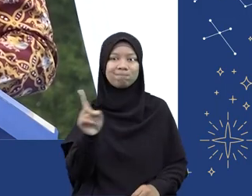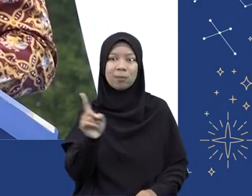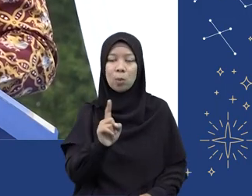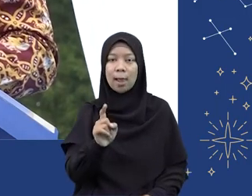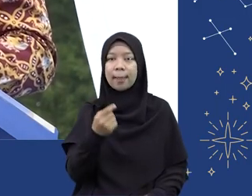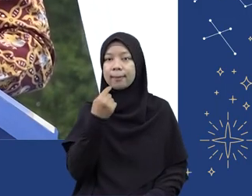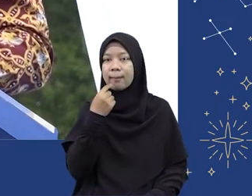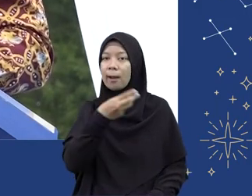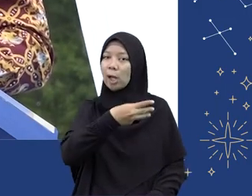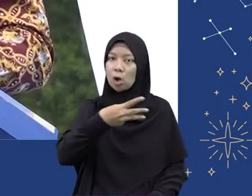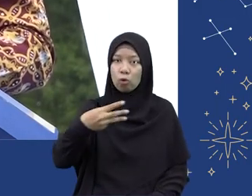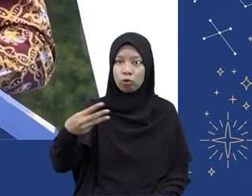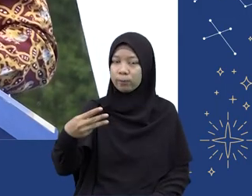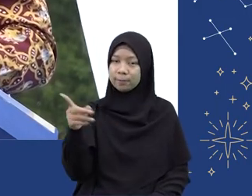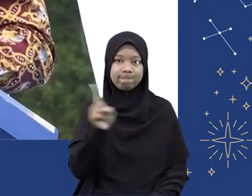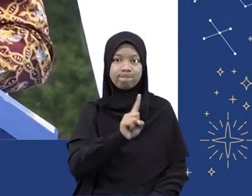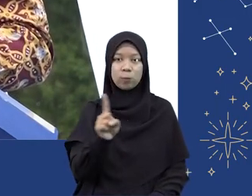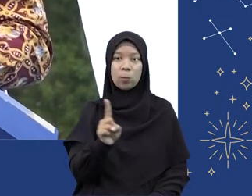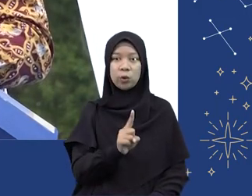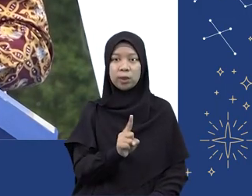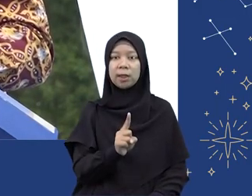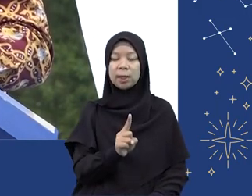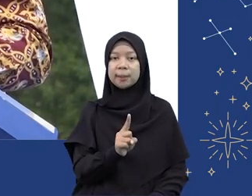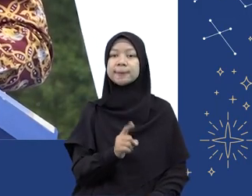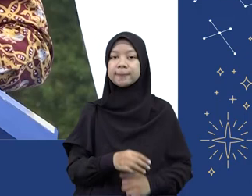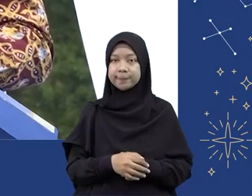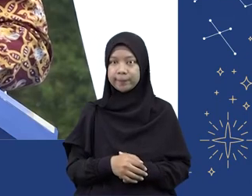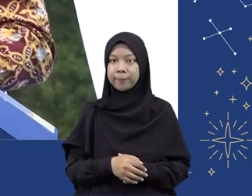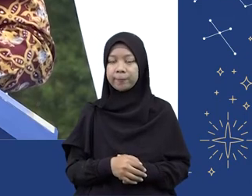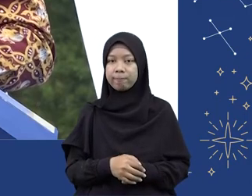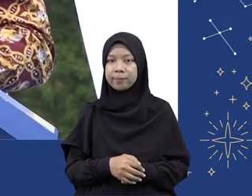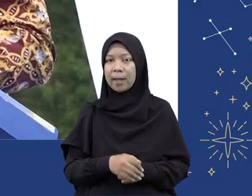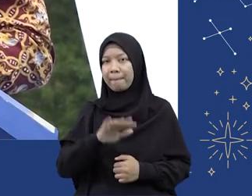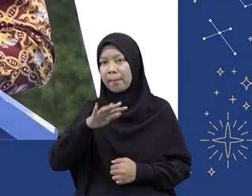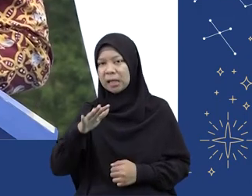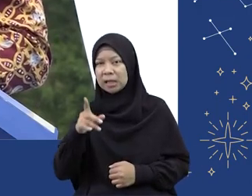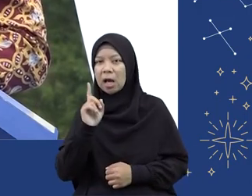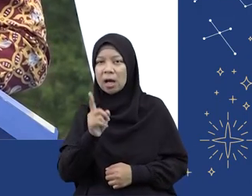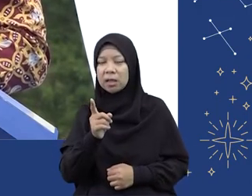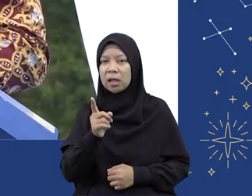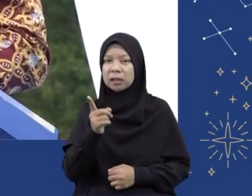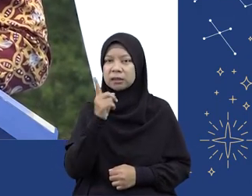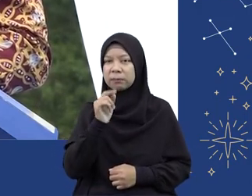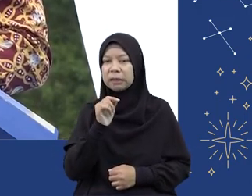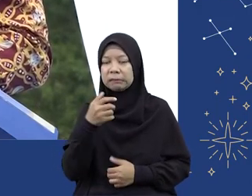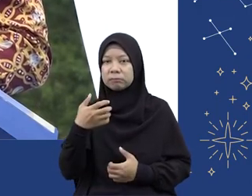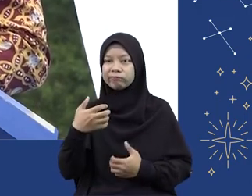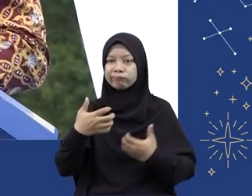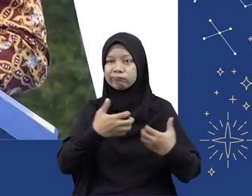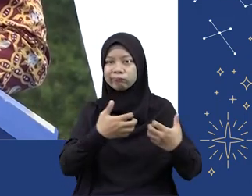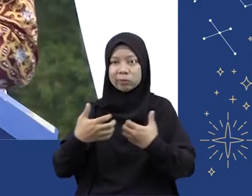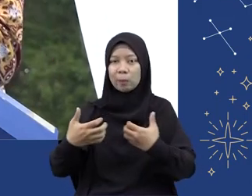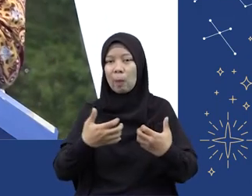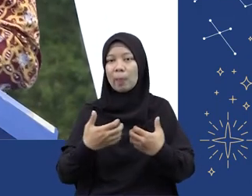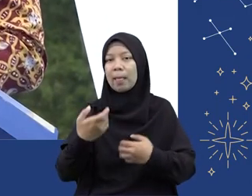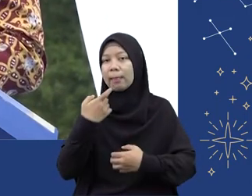komersial yang seringkali apa mengalahkan logika-logika jangka panjang ya